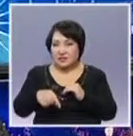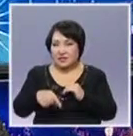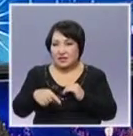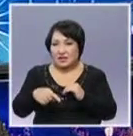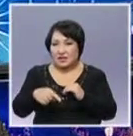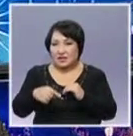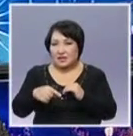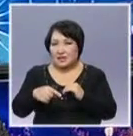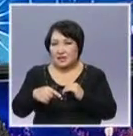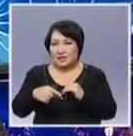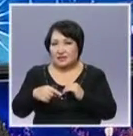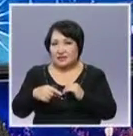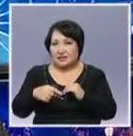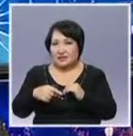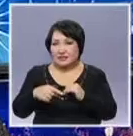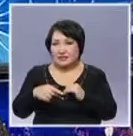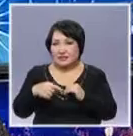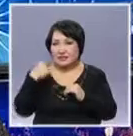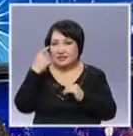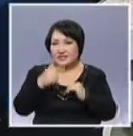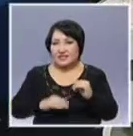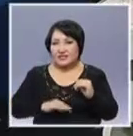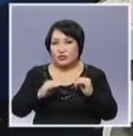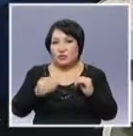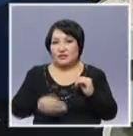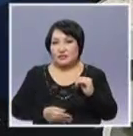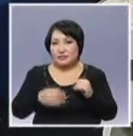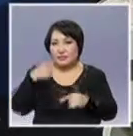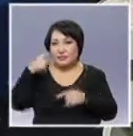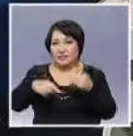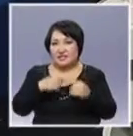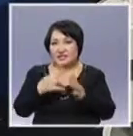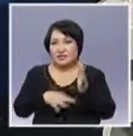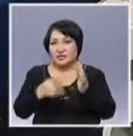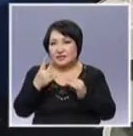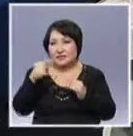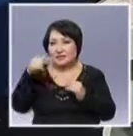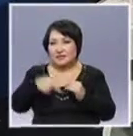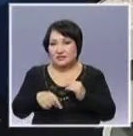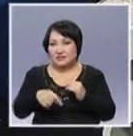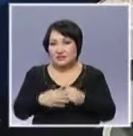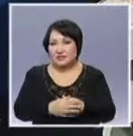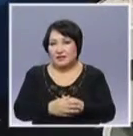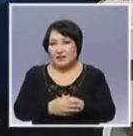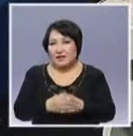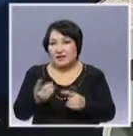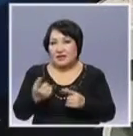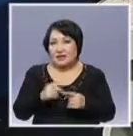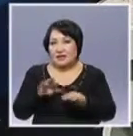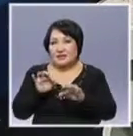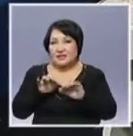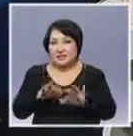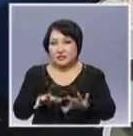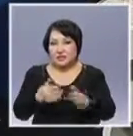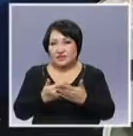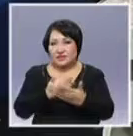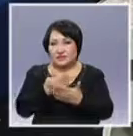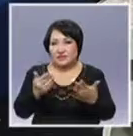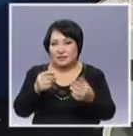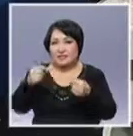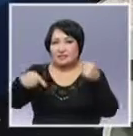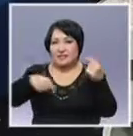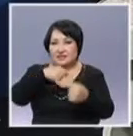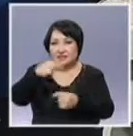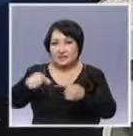Индивидуальных предпринимателей где-то 91 тысячи. Это действующий наш бизнес. Вот